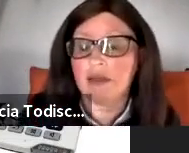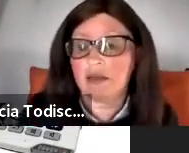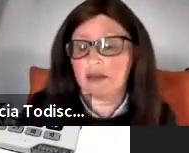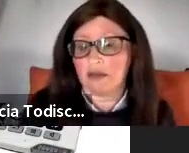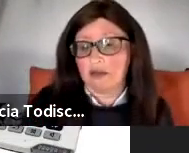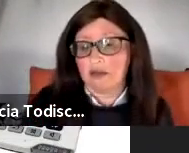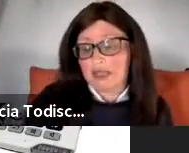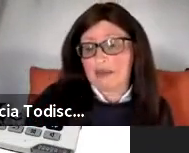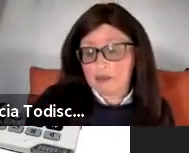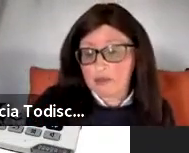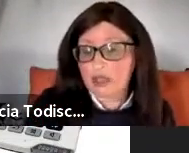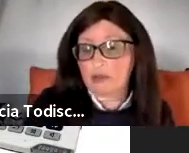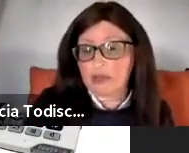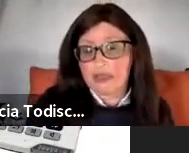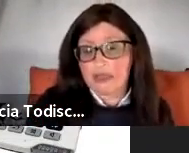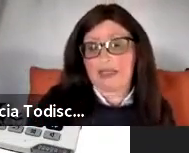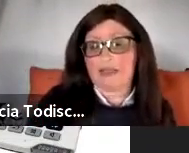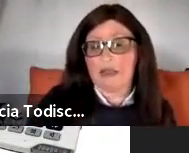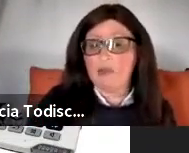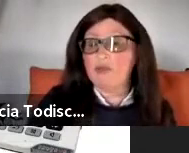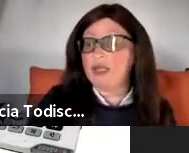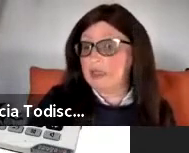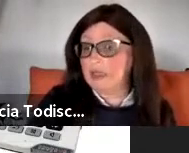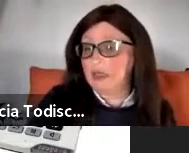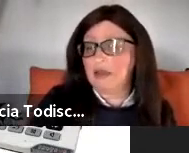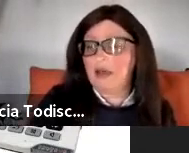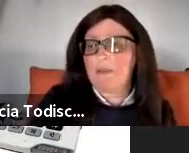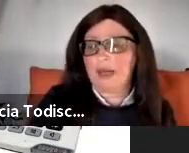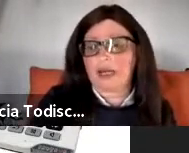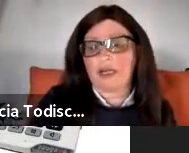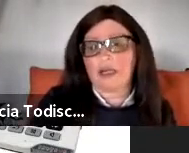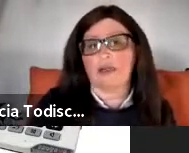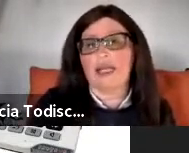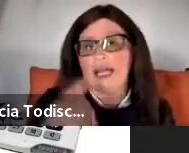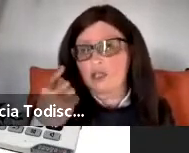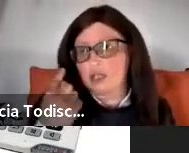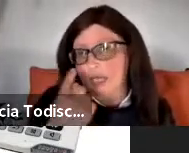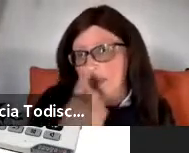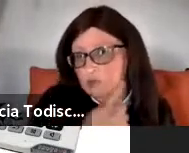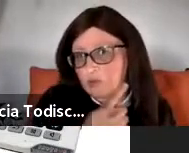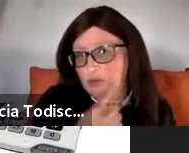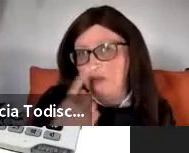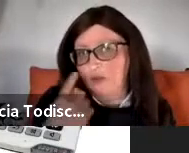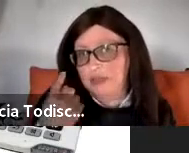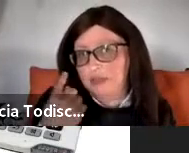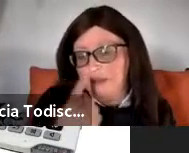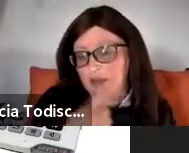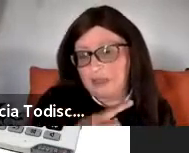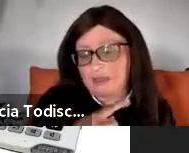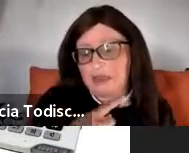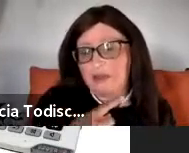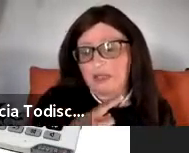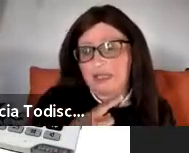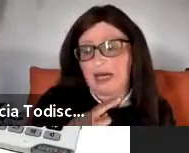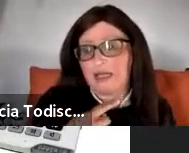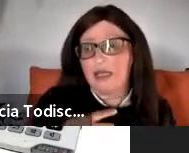quelli dalla tecnologia utilizzata dal movie reading per leggere i sottotitoli direttamente negli occhiali